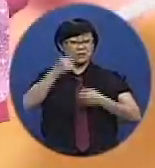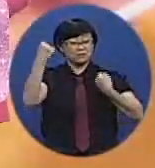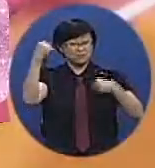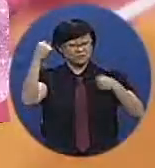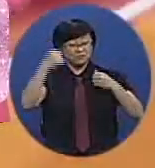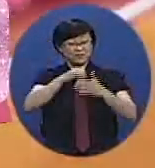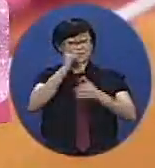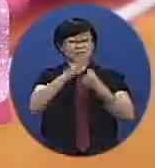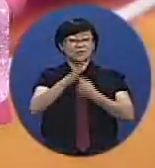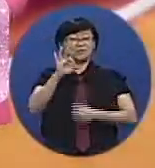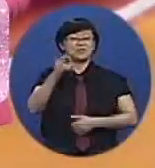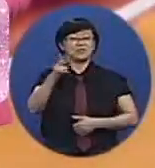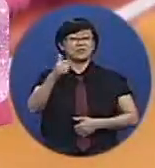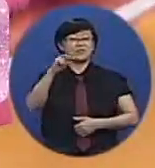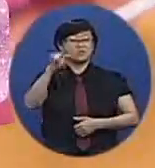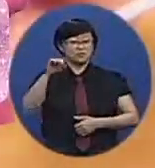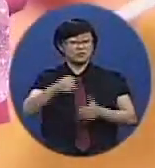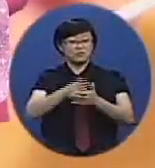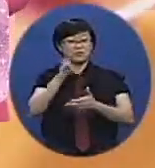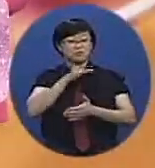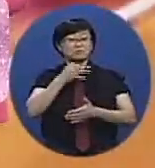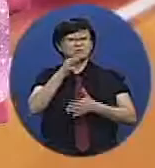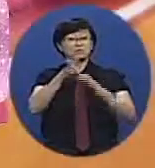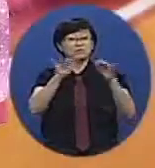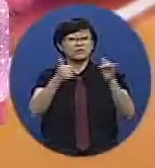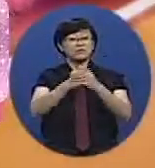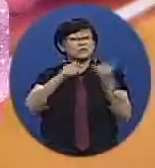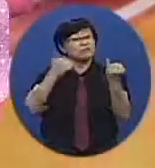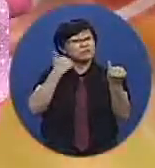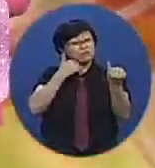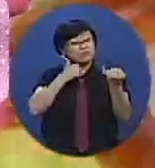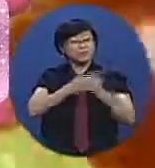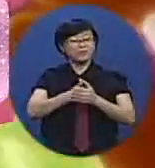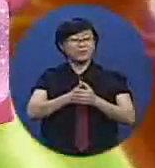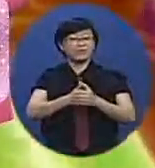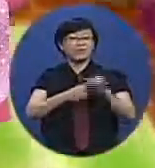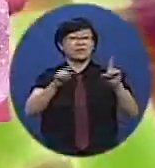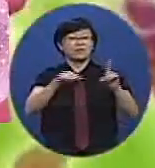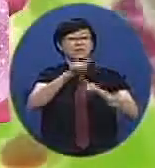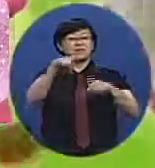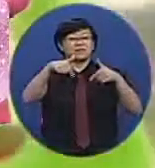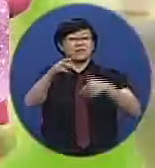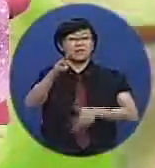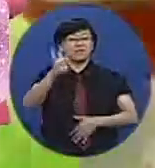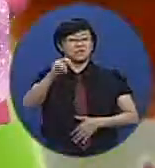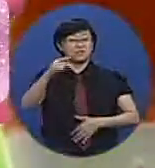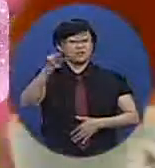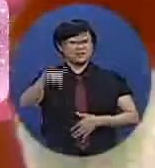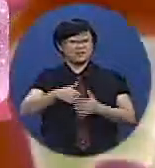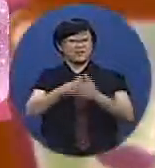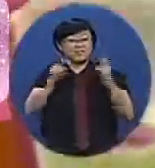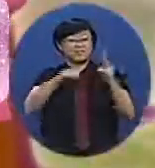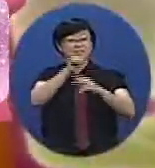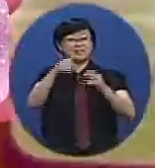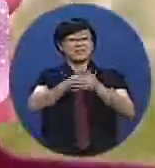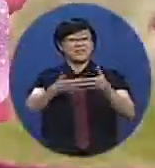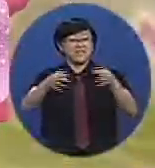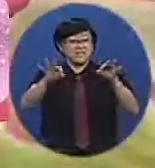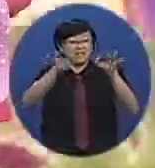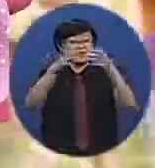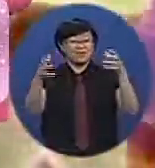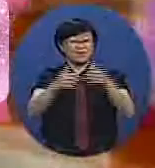노래하며 춤추며 연정 등을 히트시킨 이 가수의 이름은 누구일까요? 1번. 개운수, 2번,